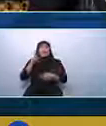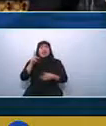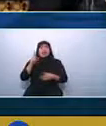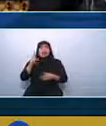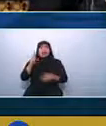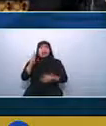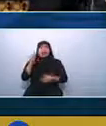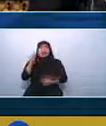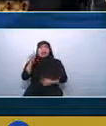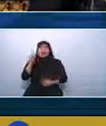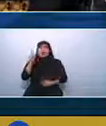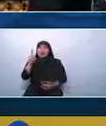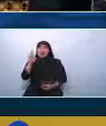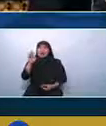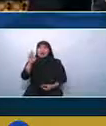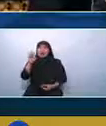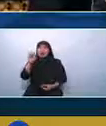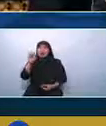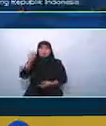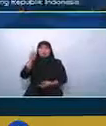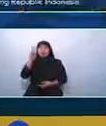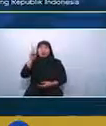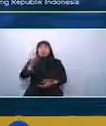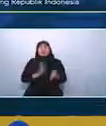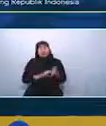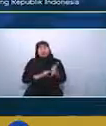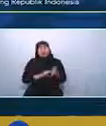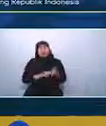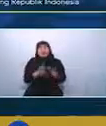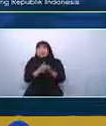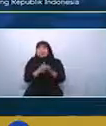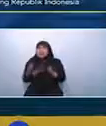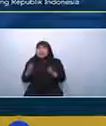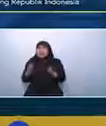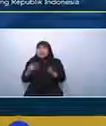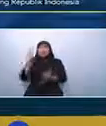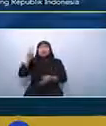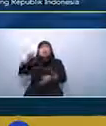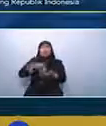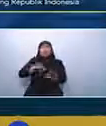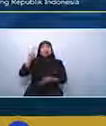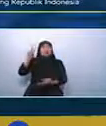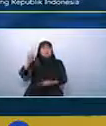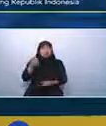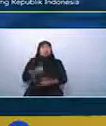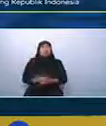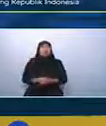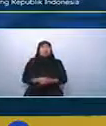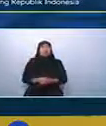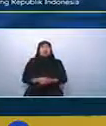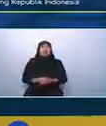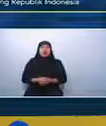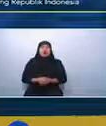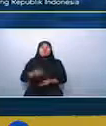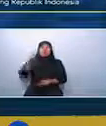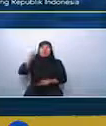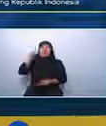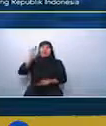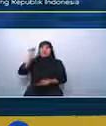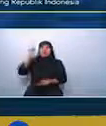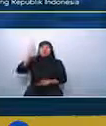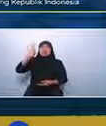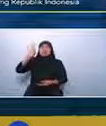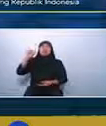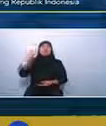Agung sepanjang tahun 2020, penanganan perkara secara umum di mana rasio produktivitas memutus Mahkamah Agung